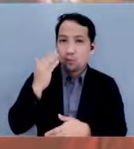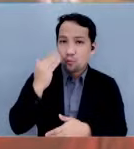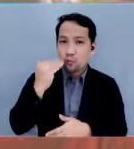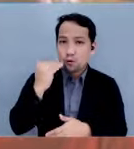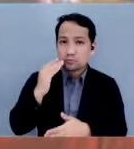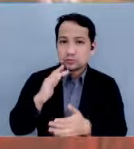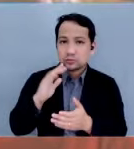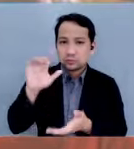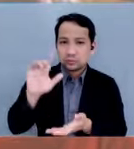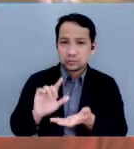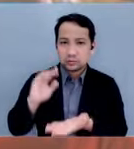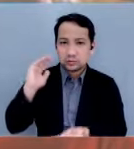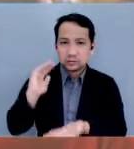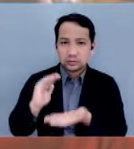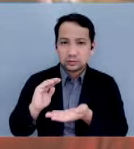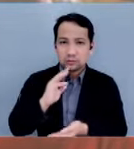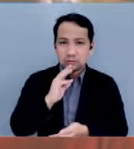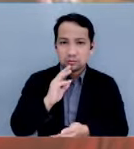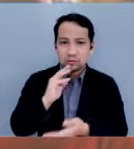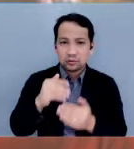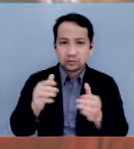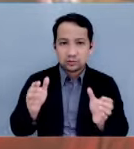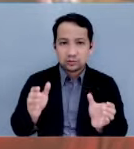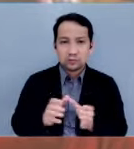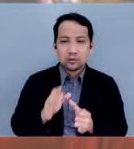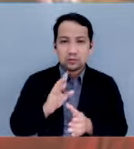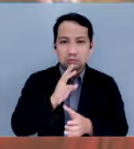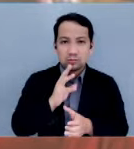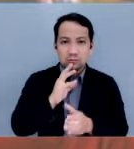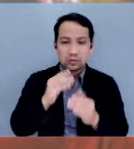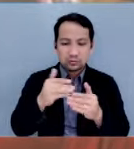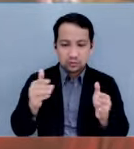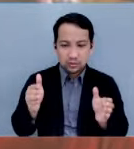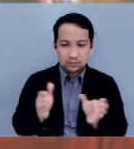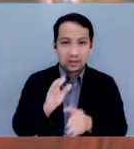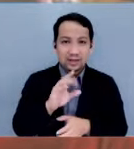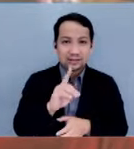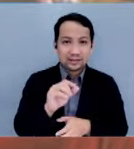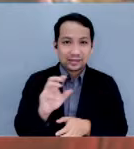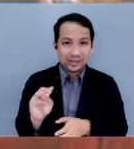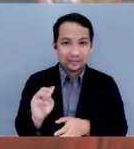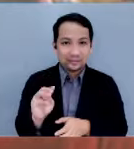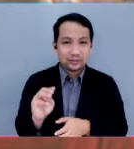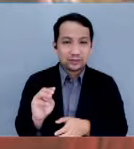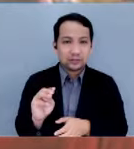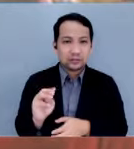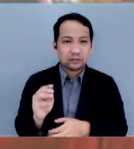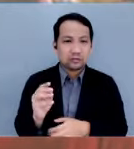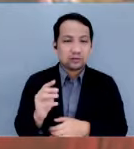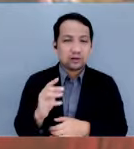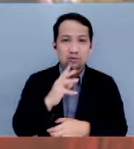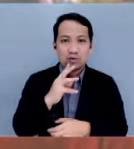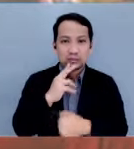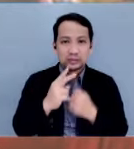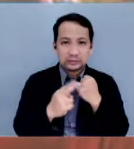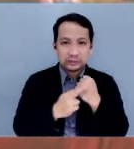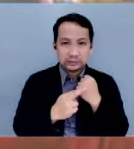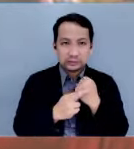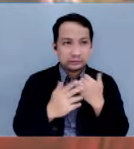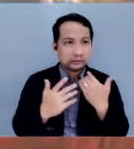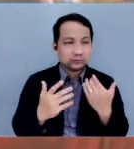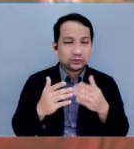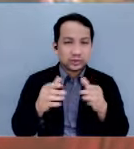bumaba ang antas ng ating mga dam sa ating mga watershed. Kaya anumang pamamaraan, anumang diskarte